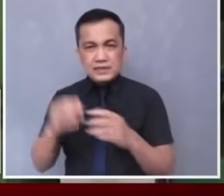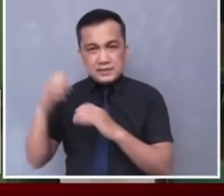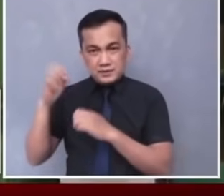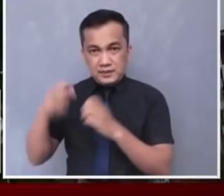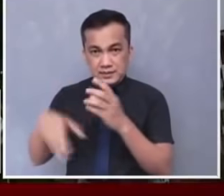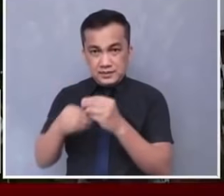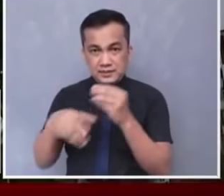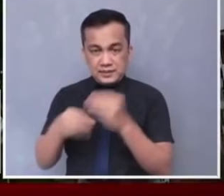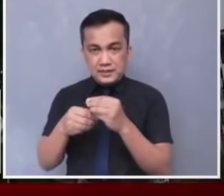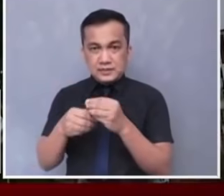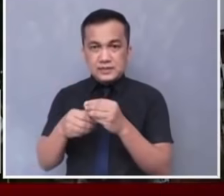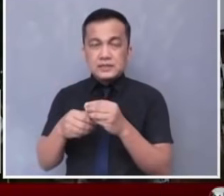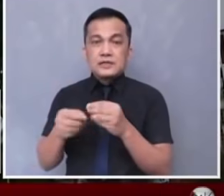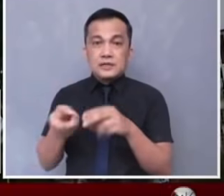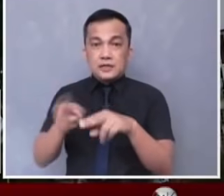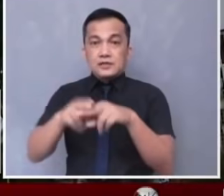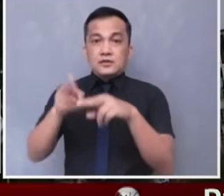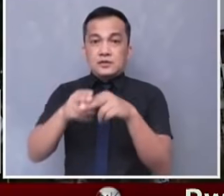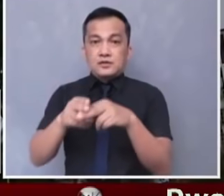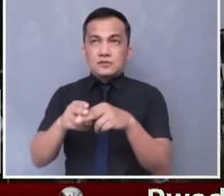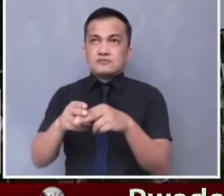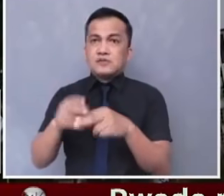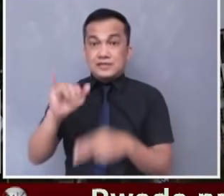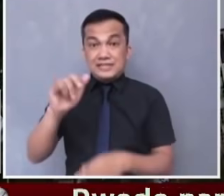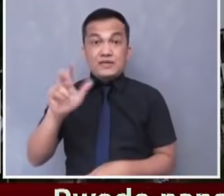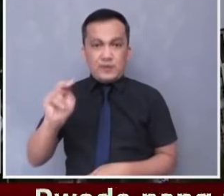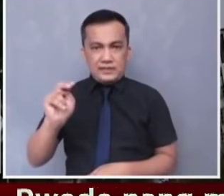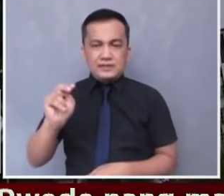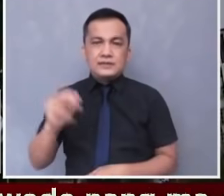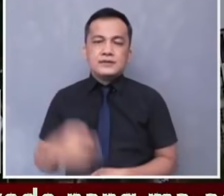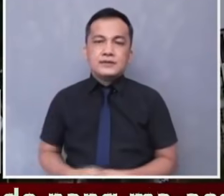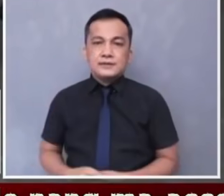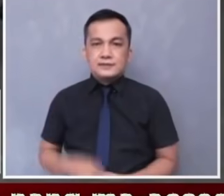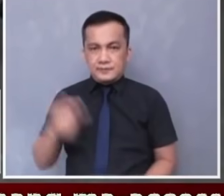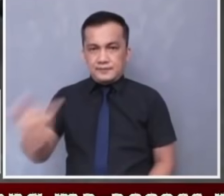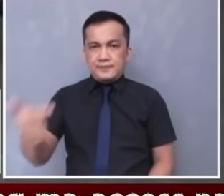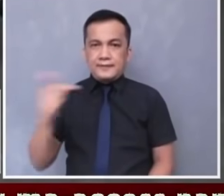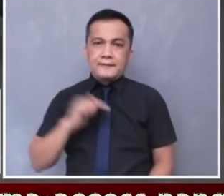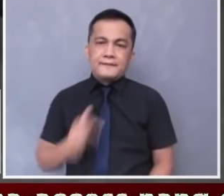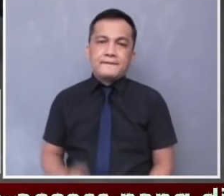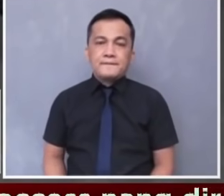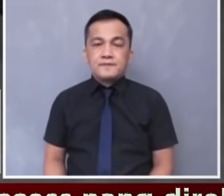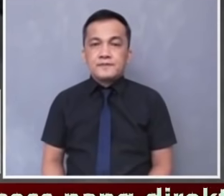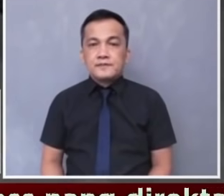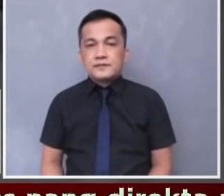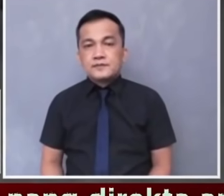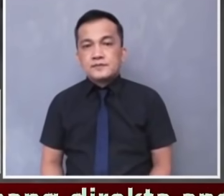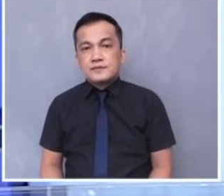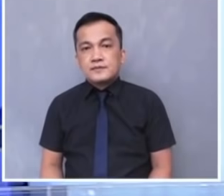phase pagsapit ng Enero. Ara Perez, ABS-CBN News.